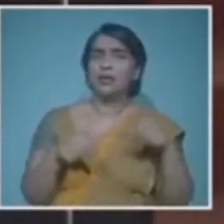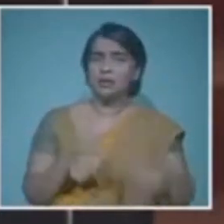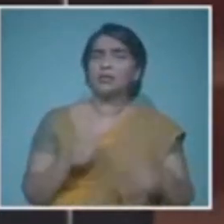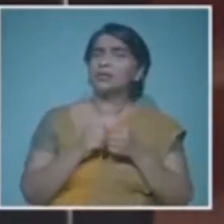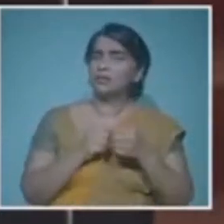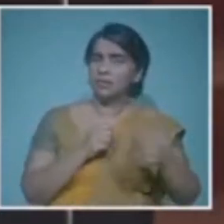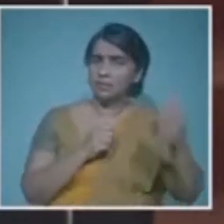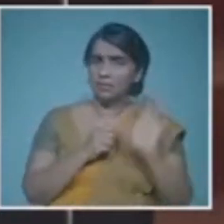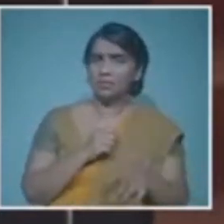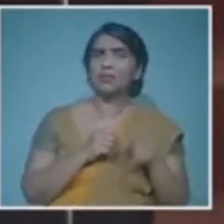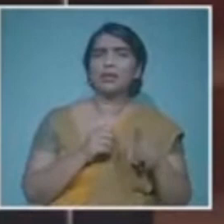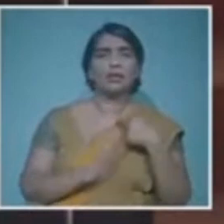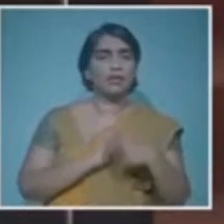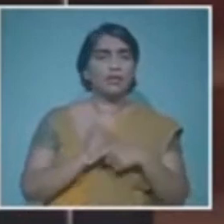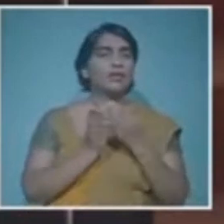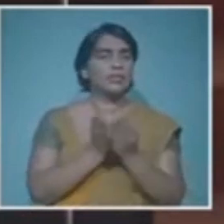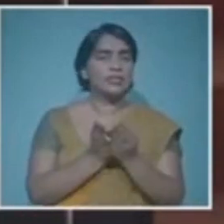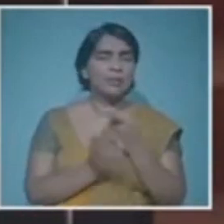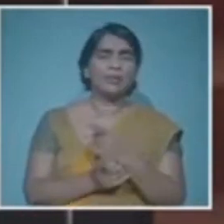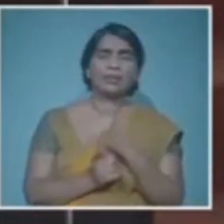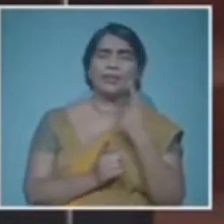යන්නේ දේශීය සම්පත් එකින් එක